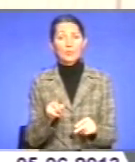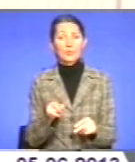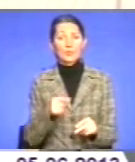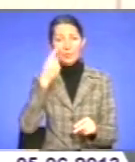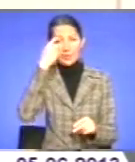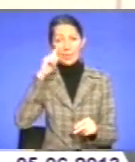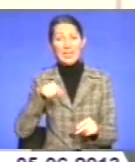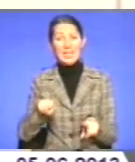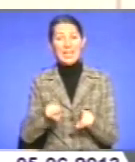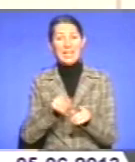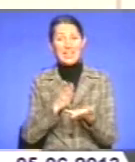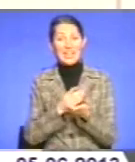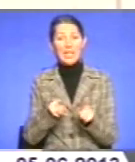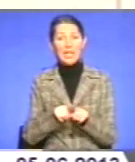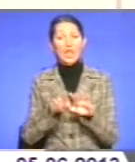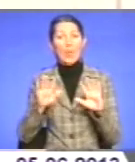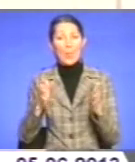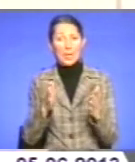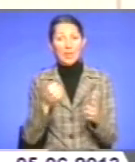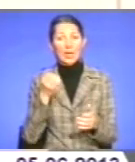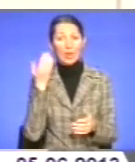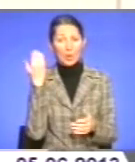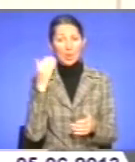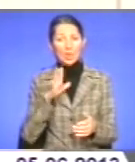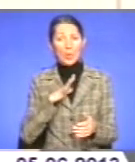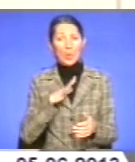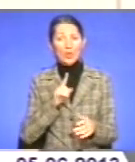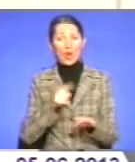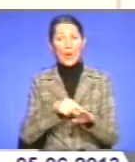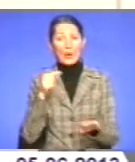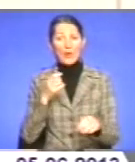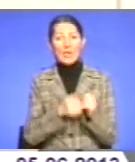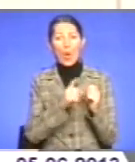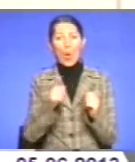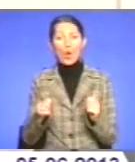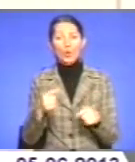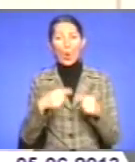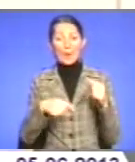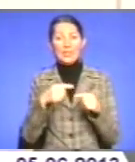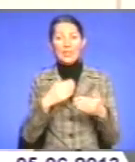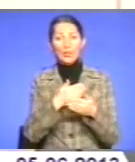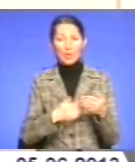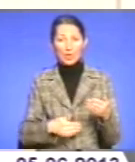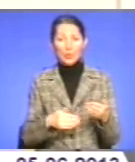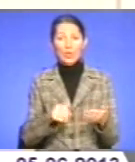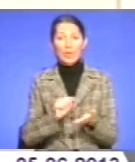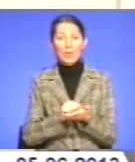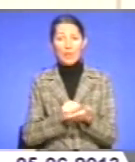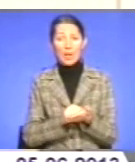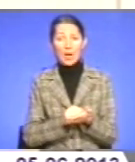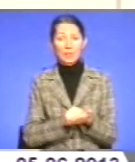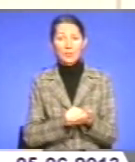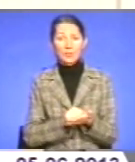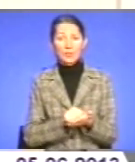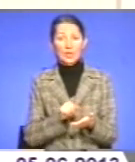Знаєте, є такі моменти, колись було, що реагували на кожну критичну статтю чи критичний матеріал там,